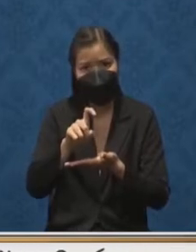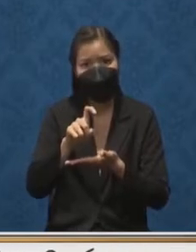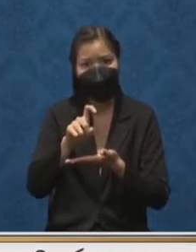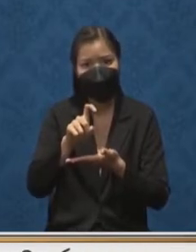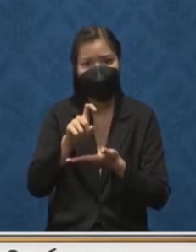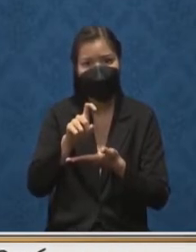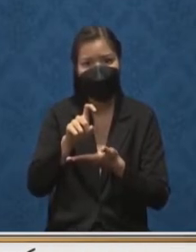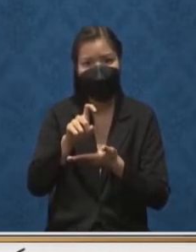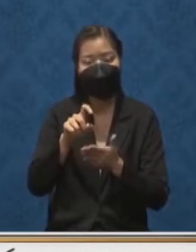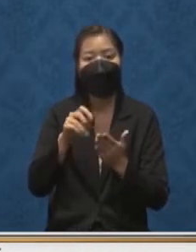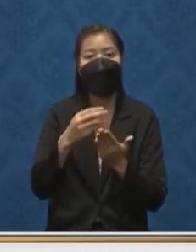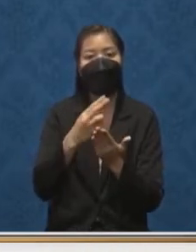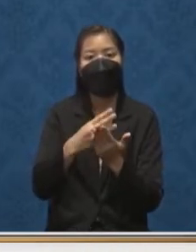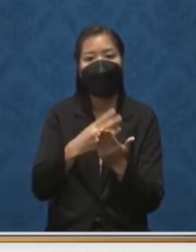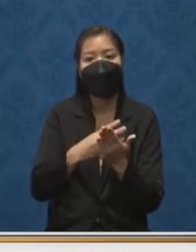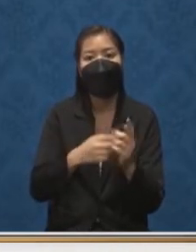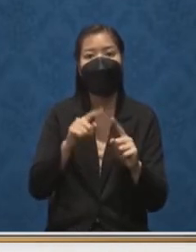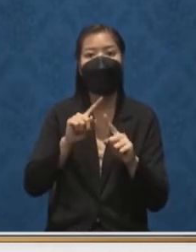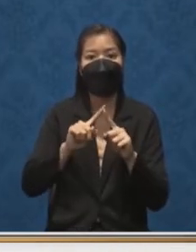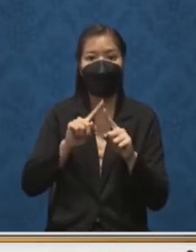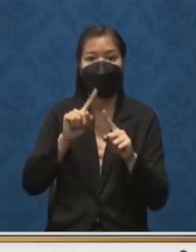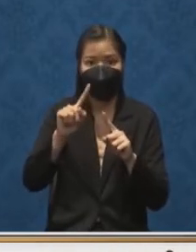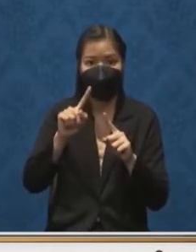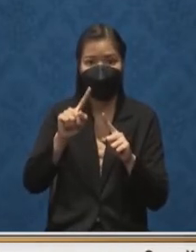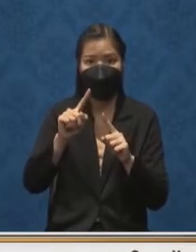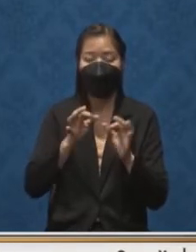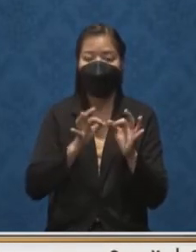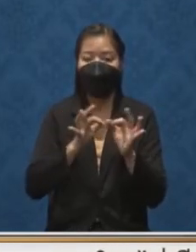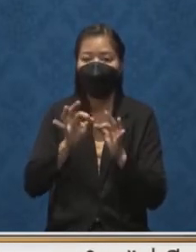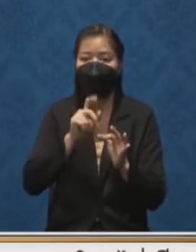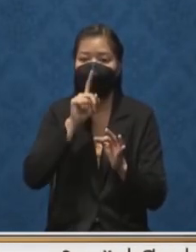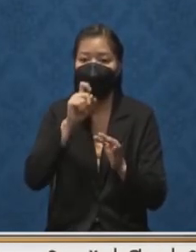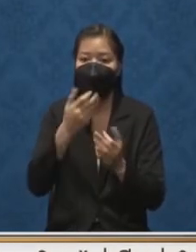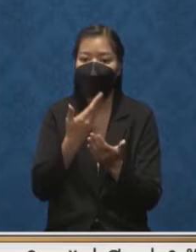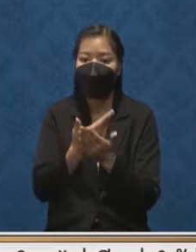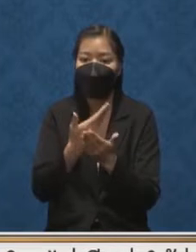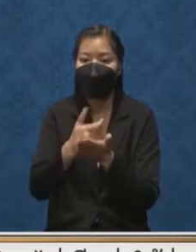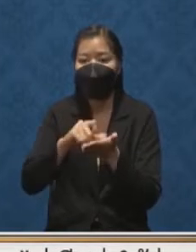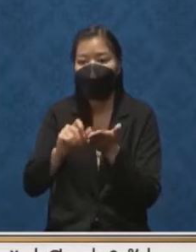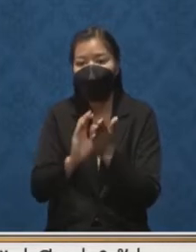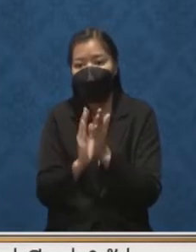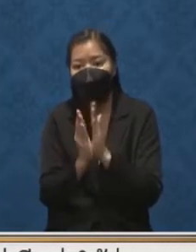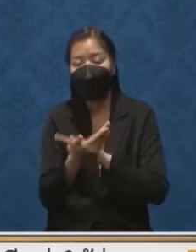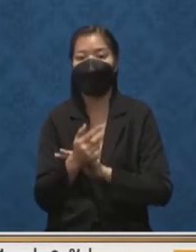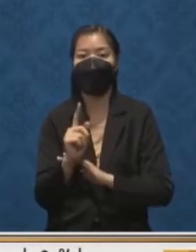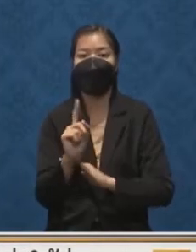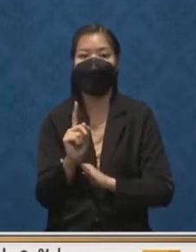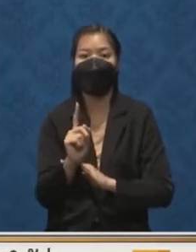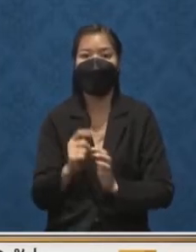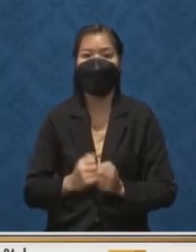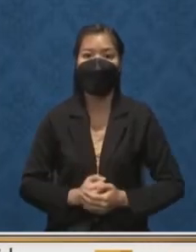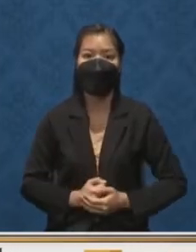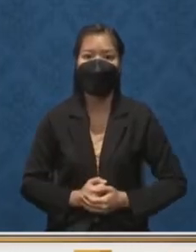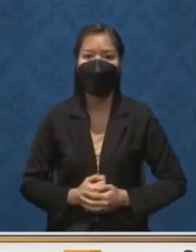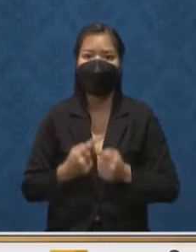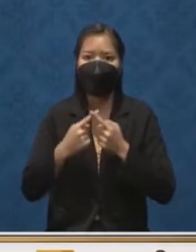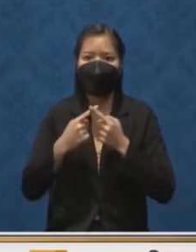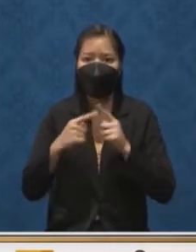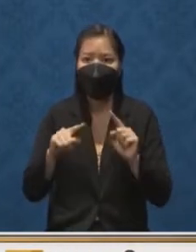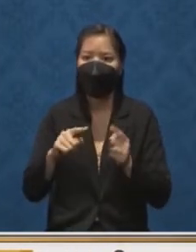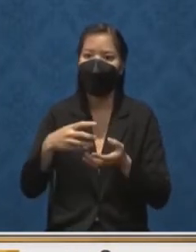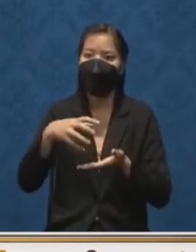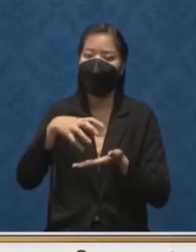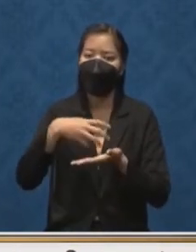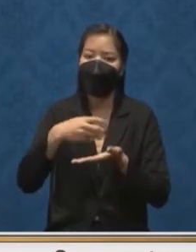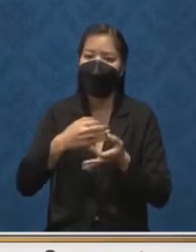วาระที่ 1แล้วอธิบายวาท่านเอาไปปรับอยางไบ้างเหมกจะเปประโยชนมาก แตพอเดินท่านก็ยไมได้อธิบายนะ